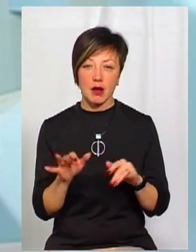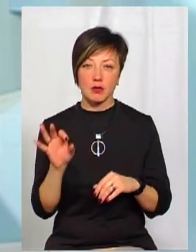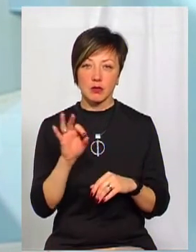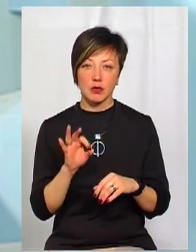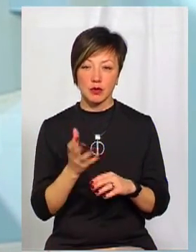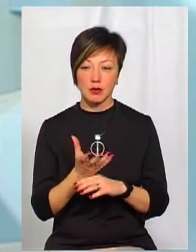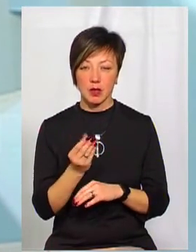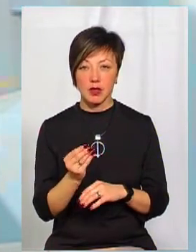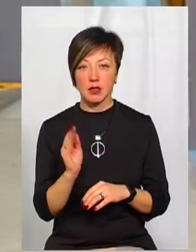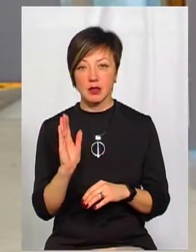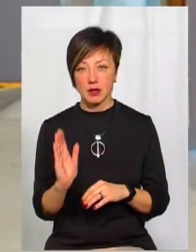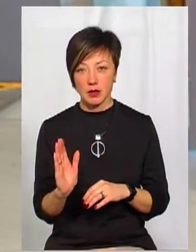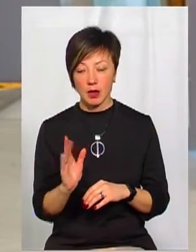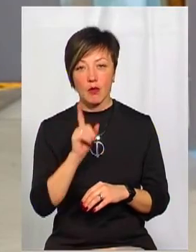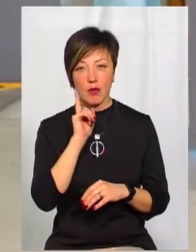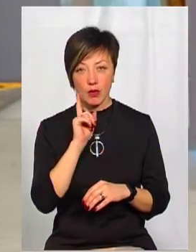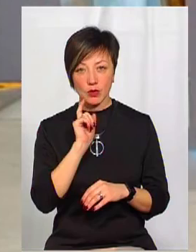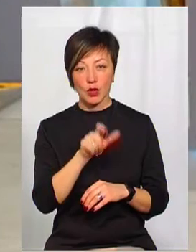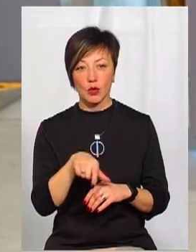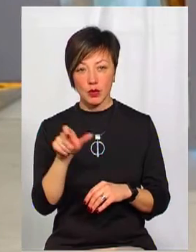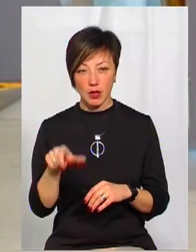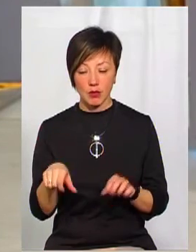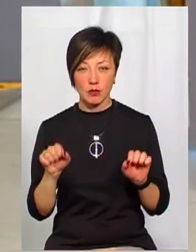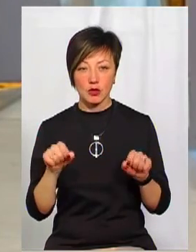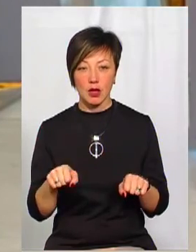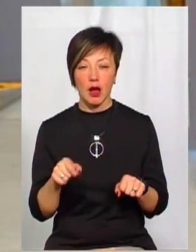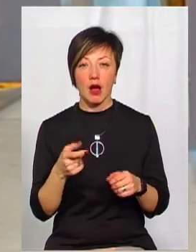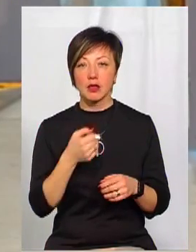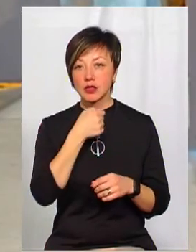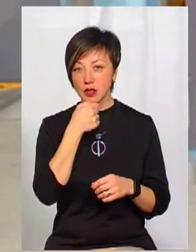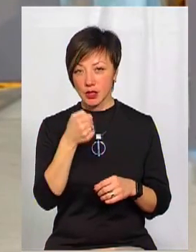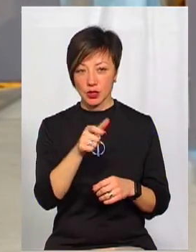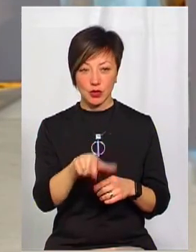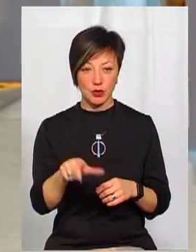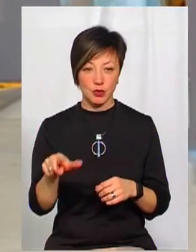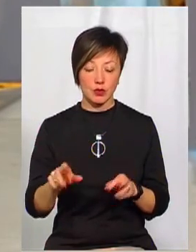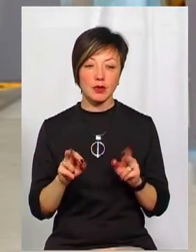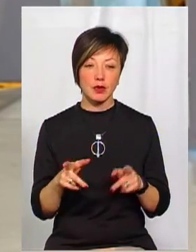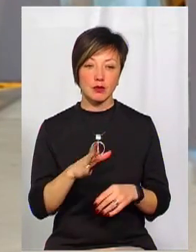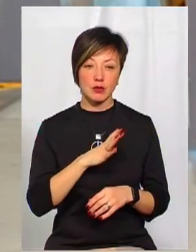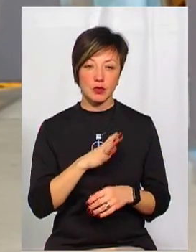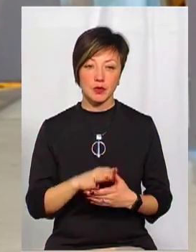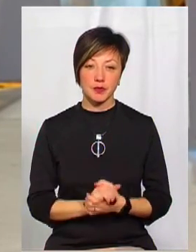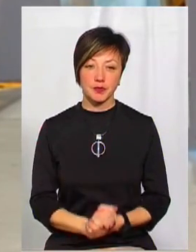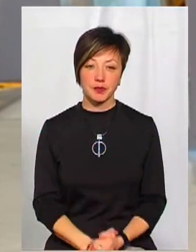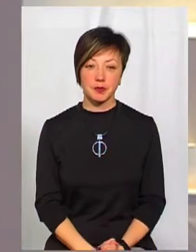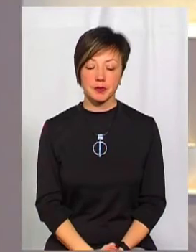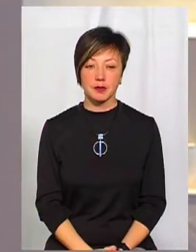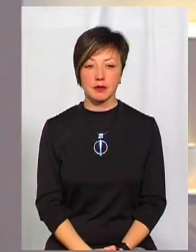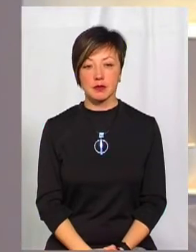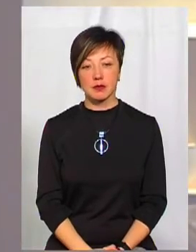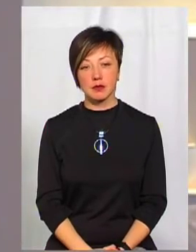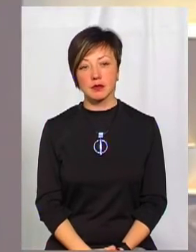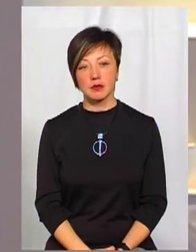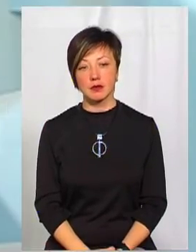щодо і сплати, це те, що стосується для молодших людей, і так, можливо, якщо... ми чуємо, що наші додзвонювачі сьогодні, мені здається, старшого віку і більше